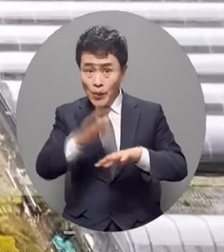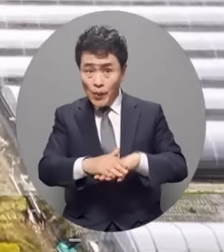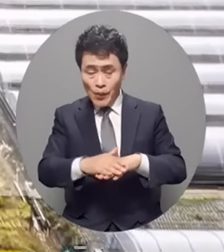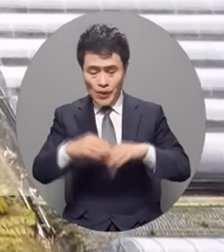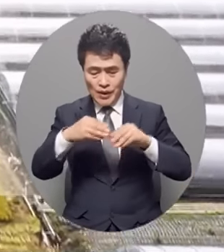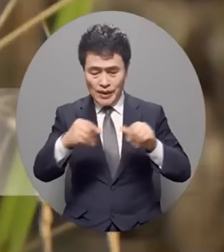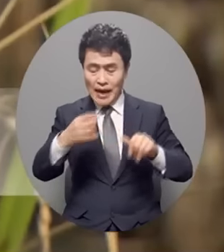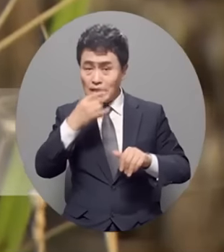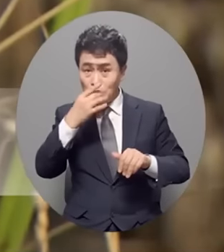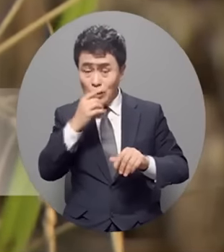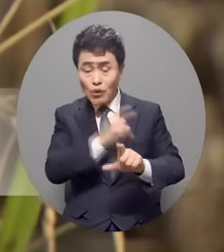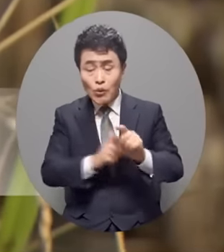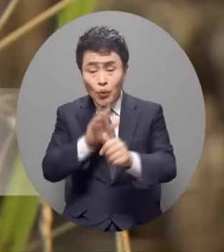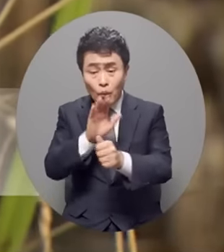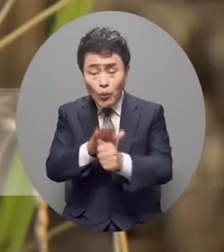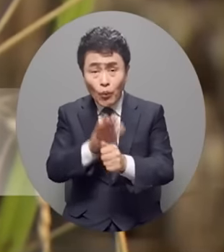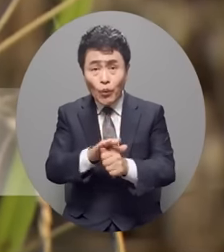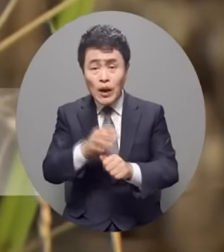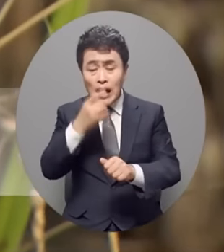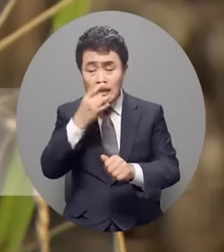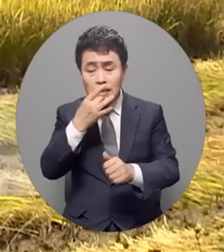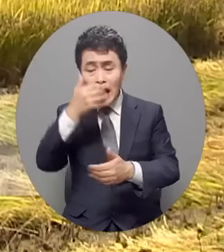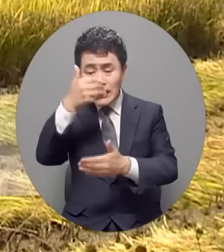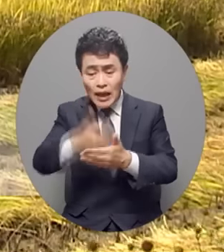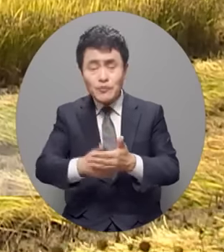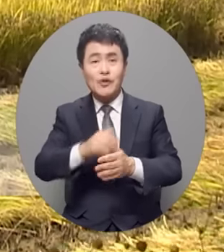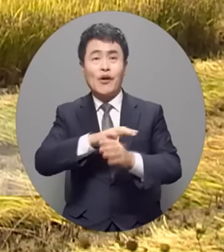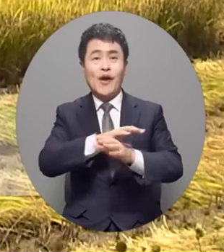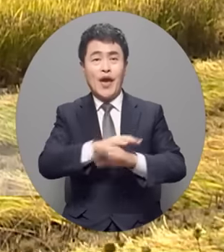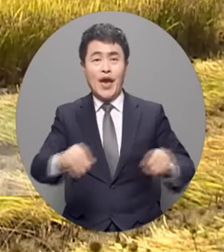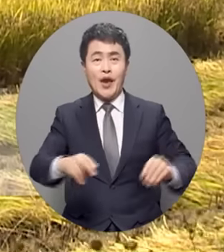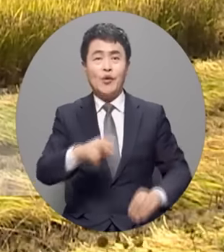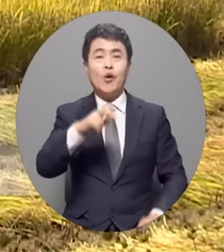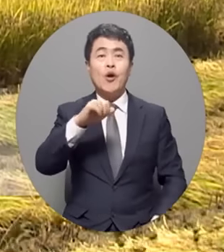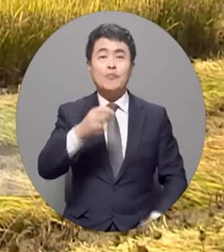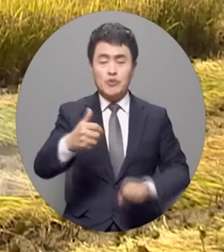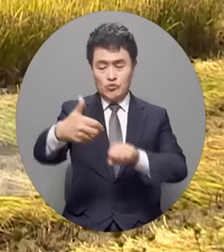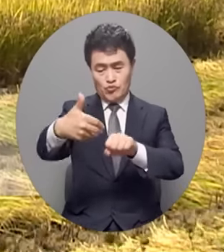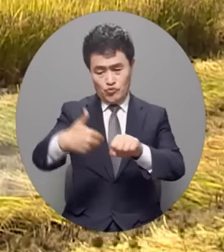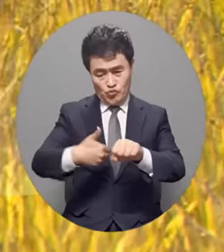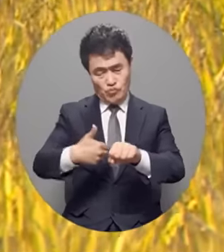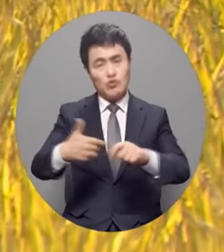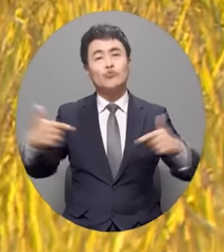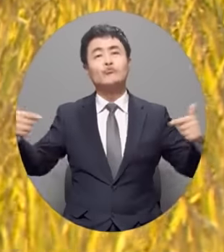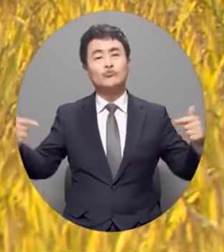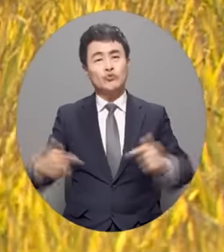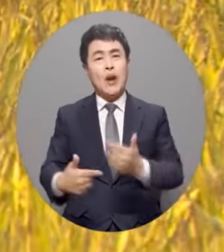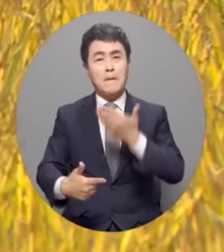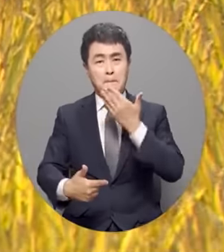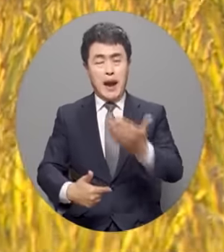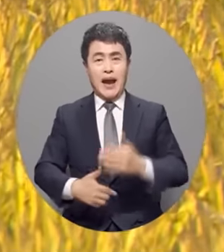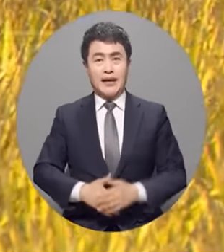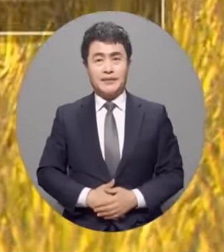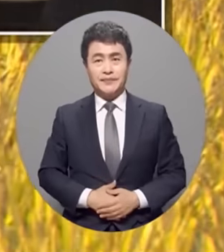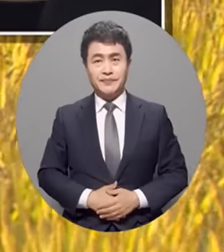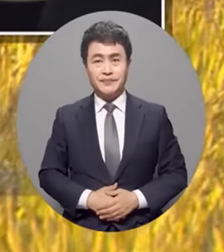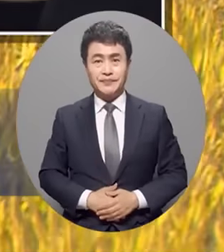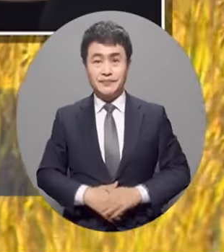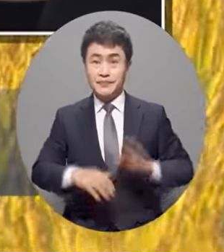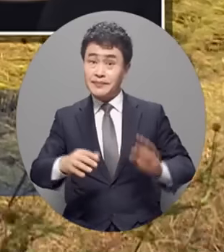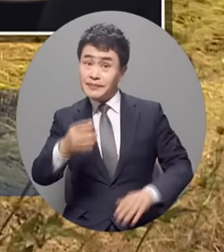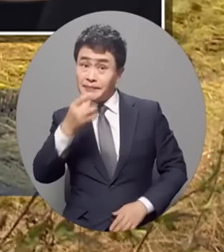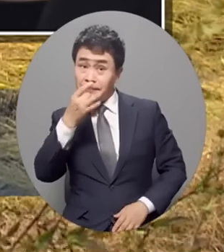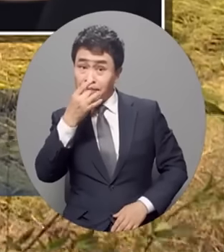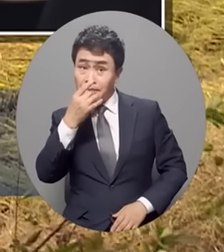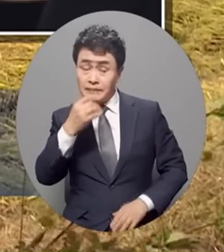가루쌀 재배를 독려해 남는 쌀 문제를 해결하고 밀 수입량도 줄일 수 있을 것으로 기대하고 있습니다. 쌀이